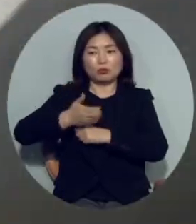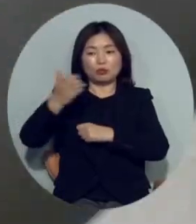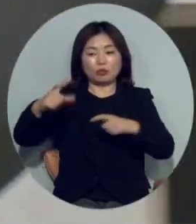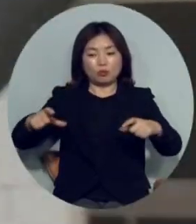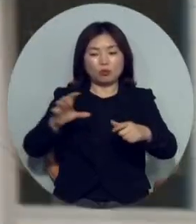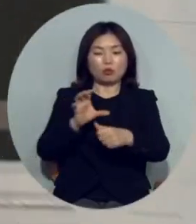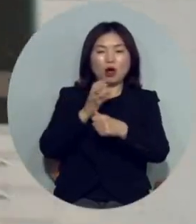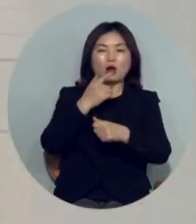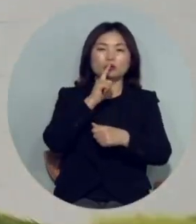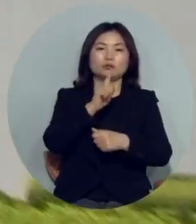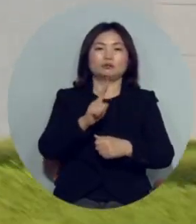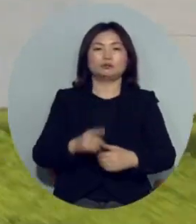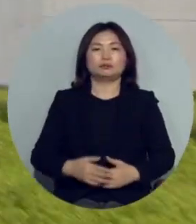말했습니다